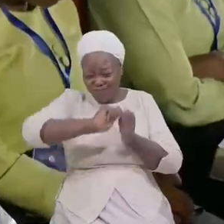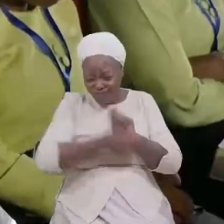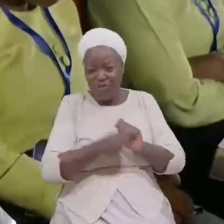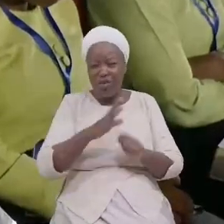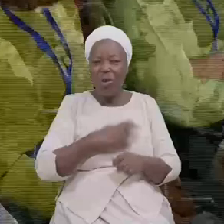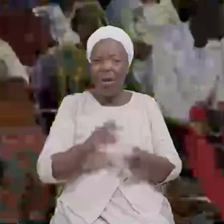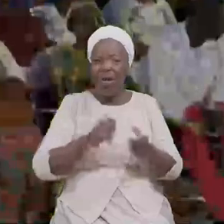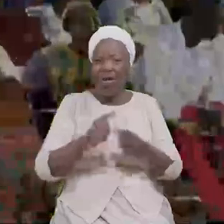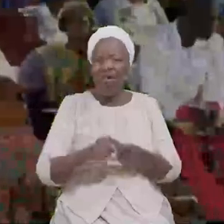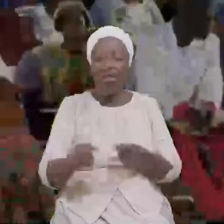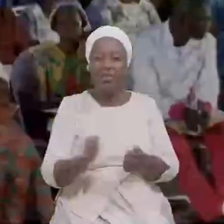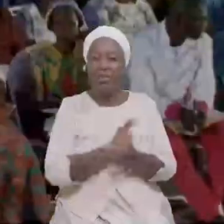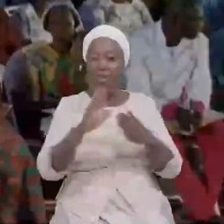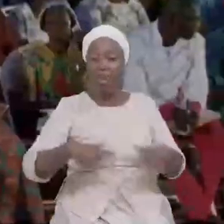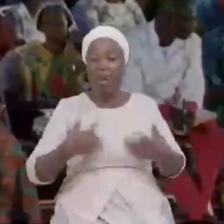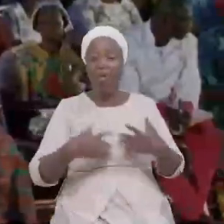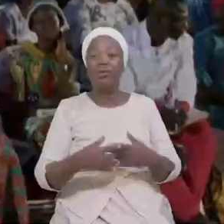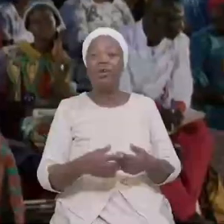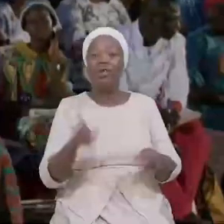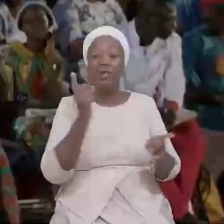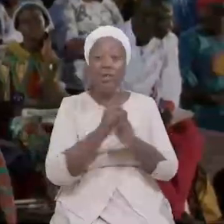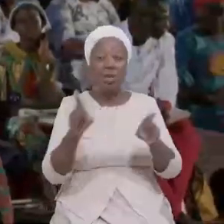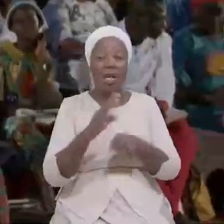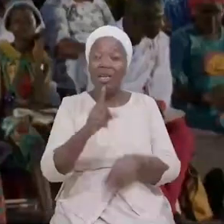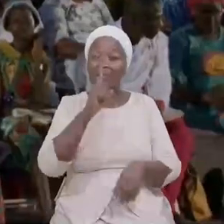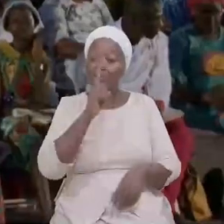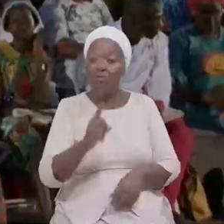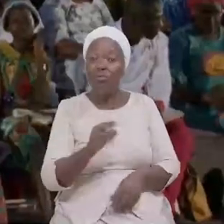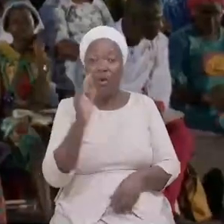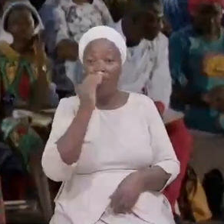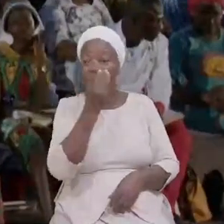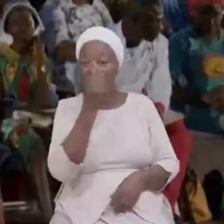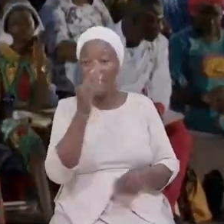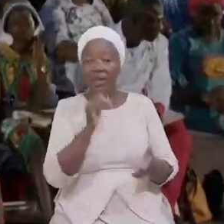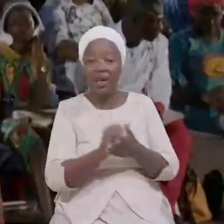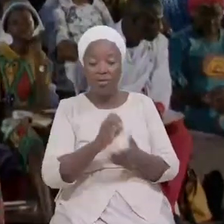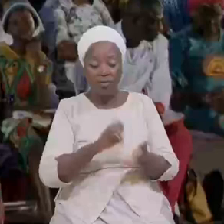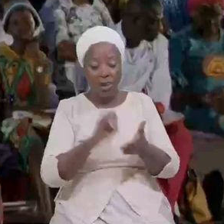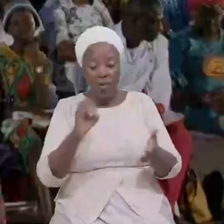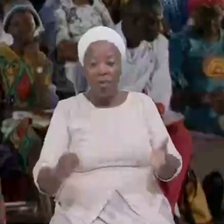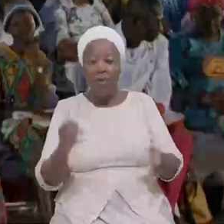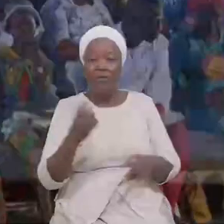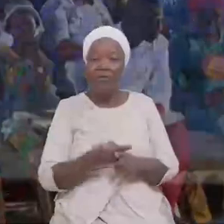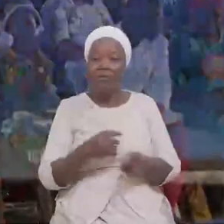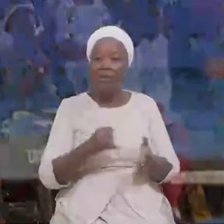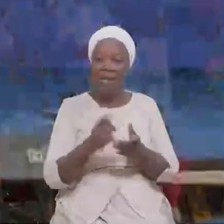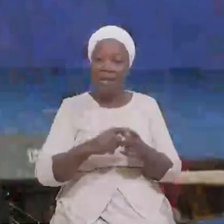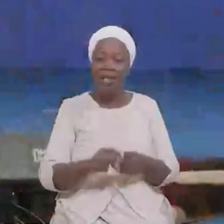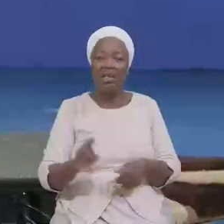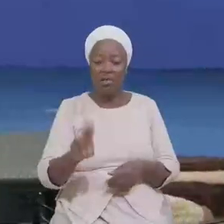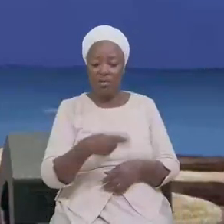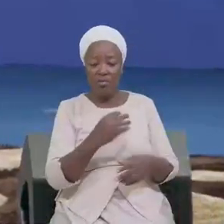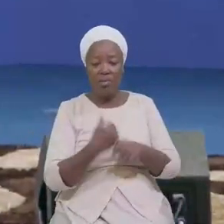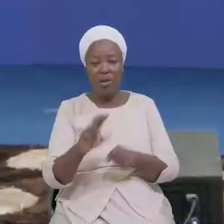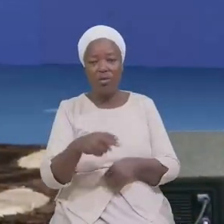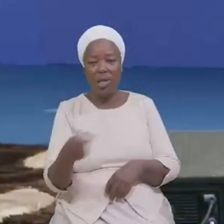qui maltraitaient ta vie, comme une fleur qu'on arrache et qu'on rend